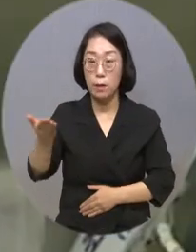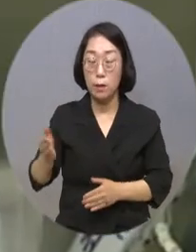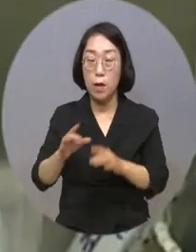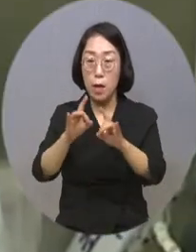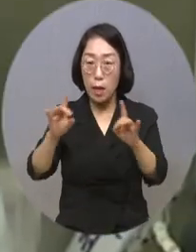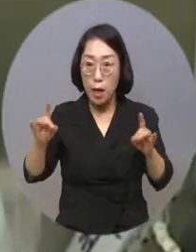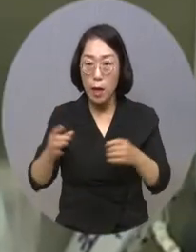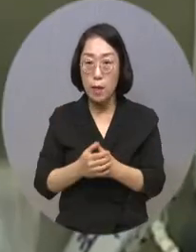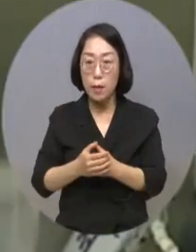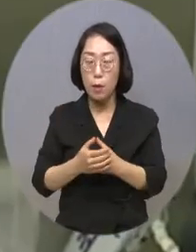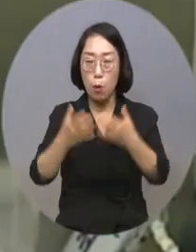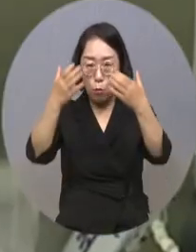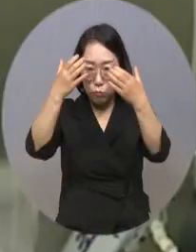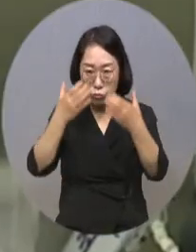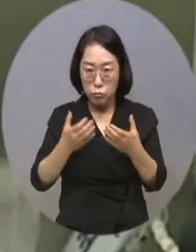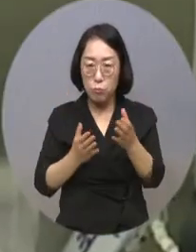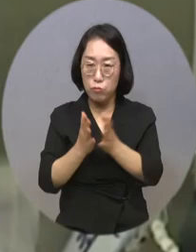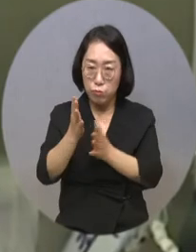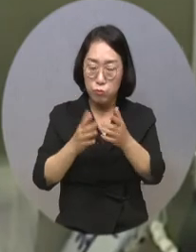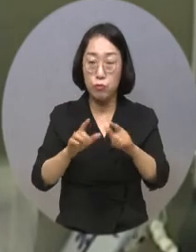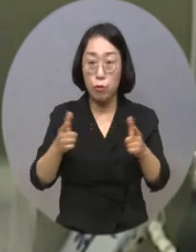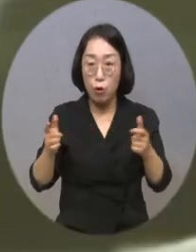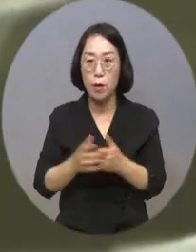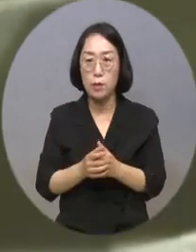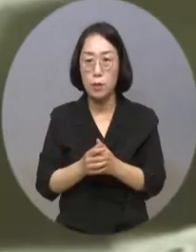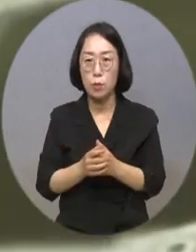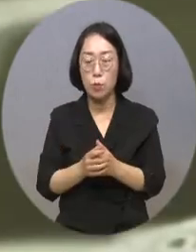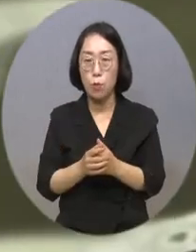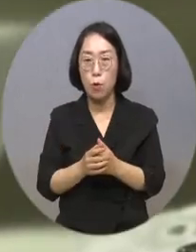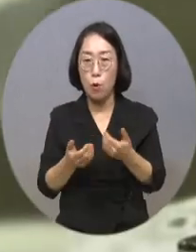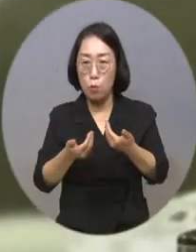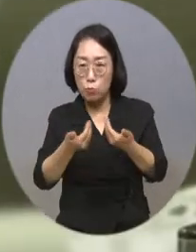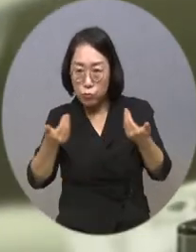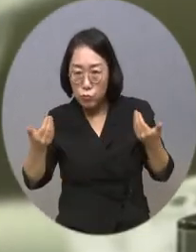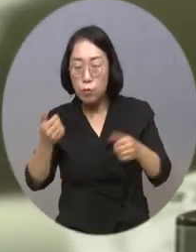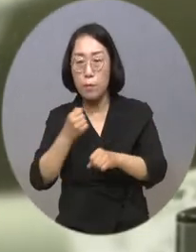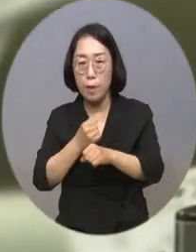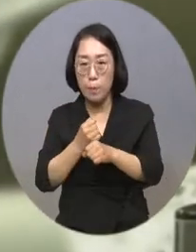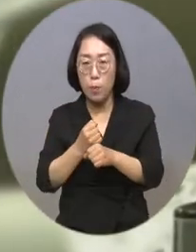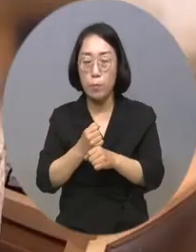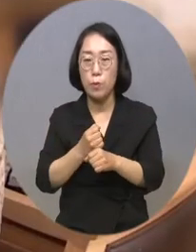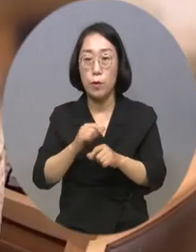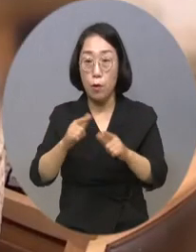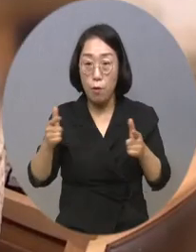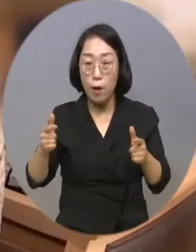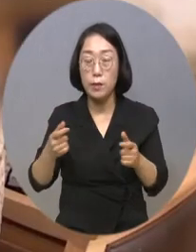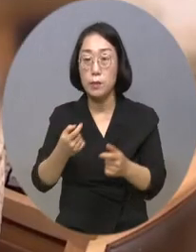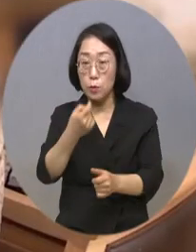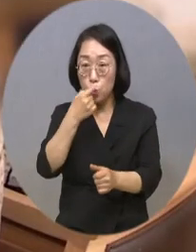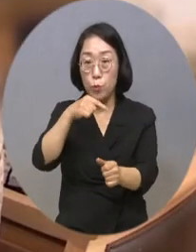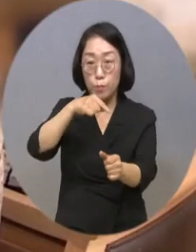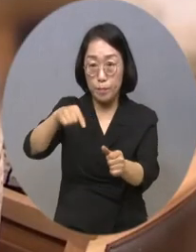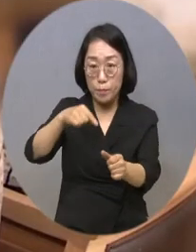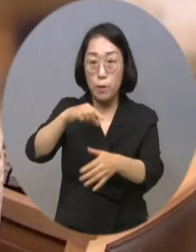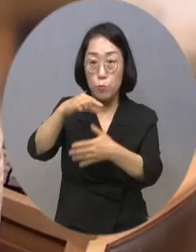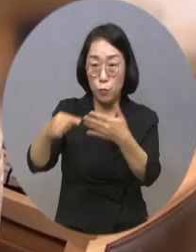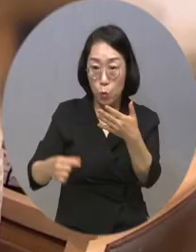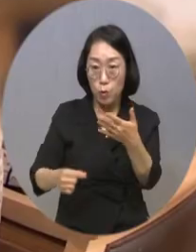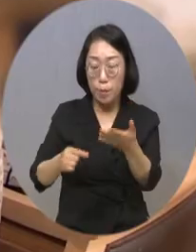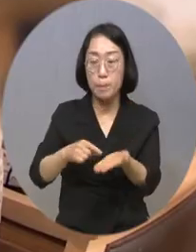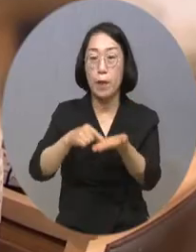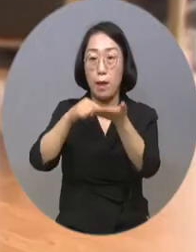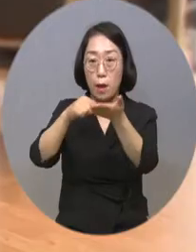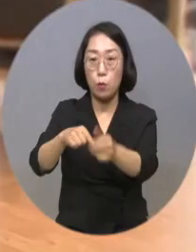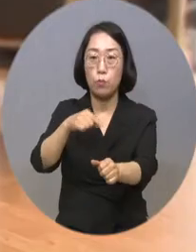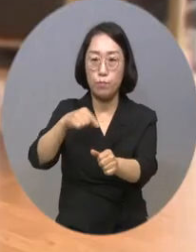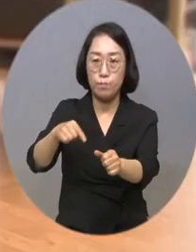착용 요령 확진 자동 선물 1 유증 상자 경리 공간 확보 방법 등을 교육할 프로그램을 개발해 실행합니다